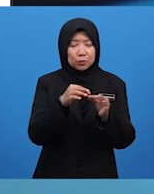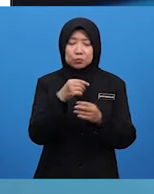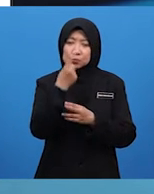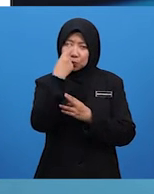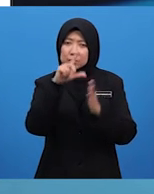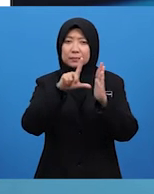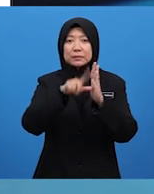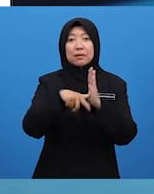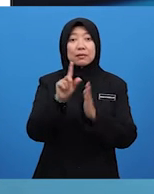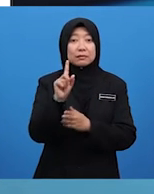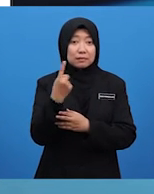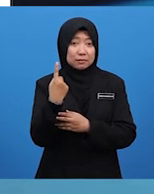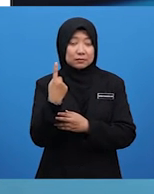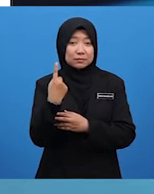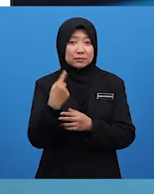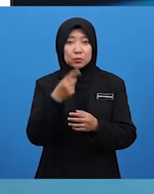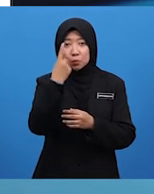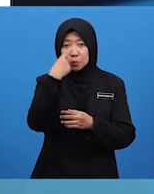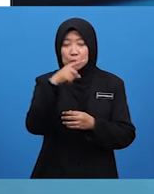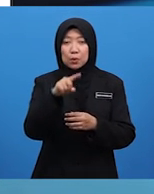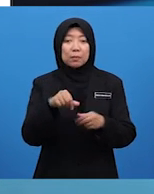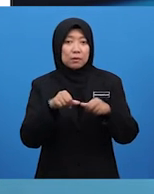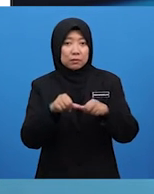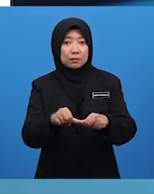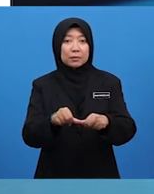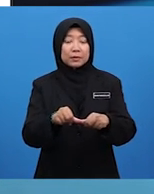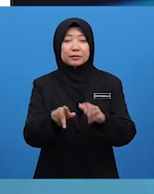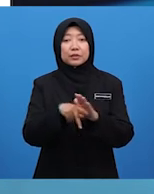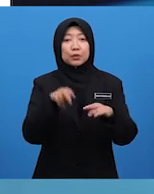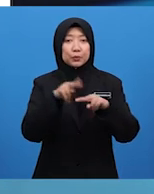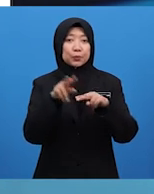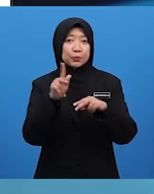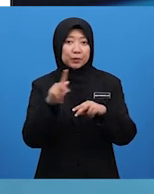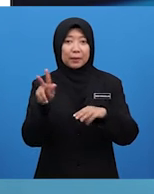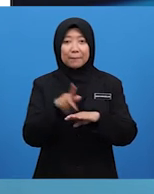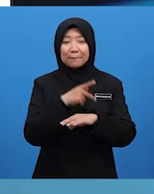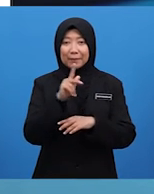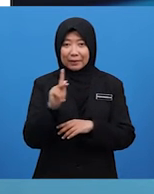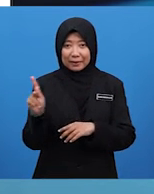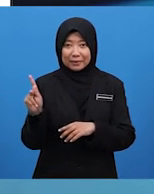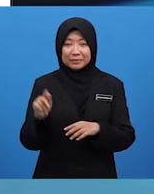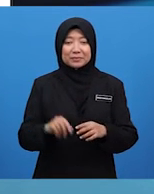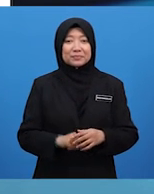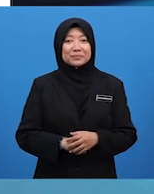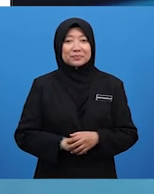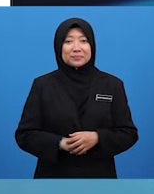sebagai jahitan sementara sahaja untuk menetapkan kedudukan